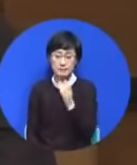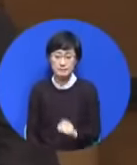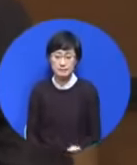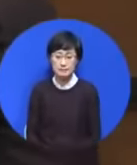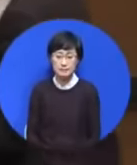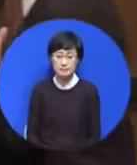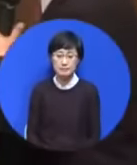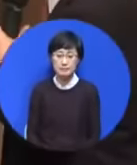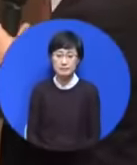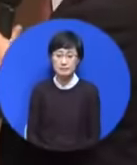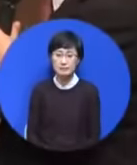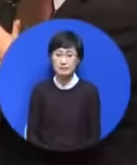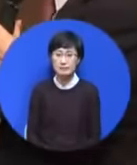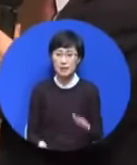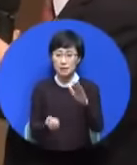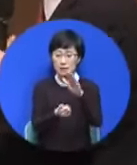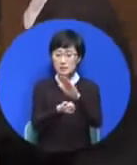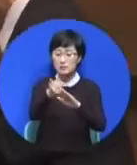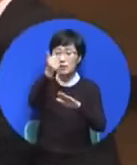시작하세요